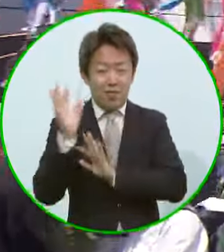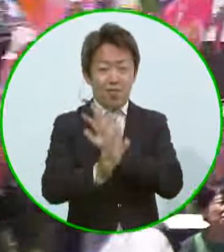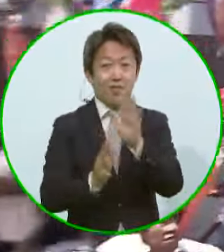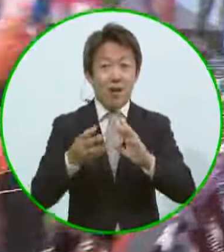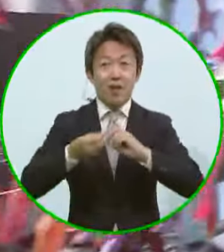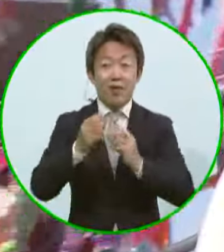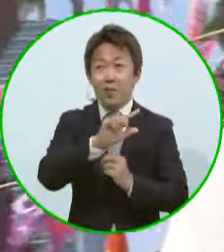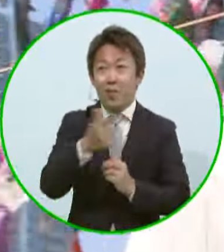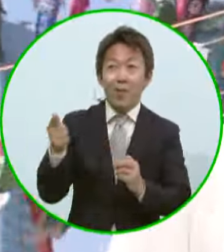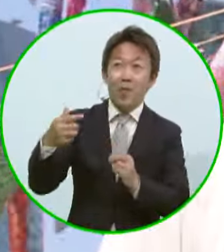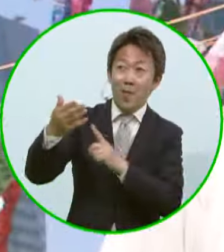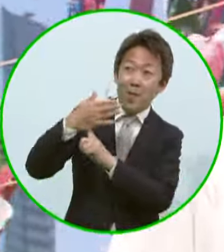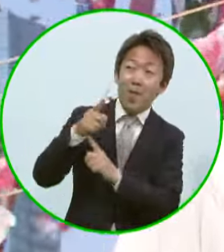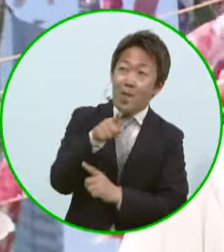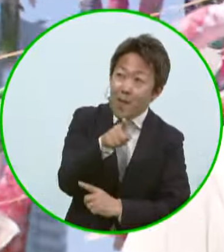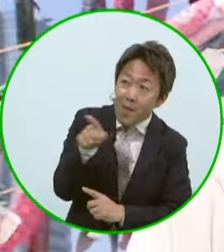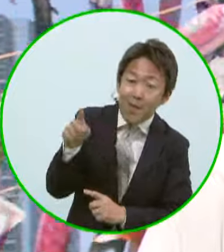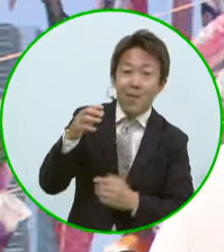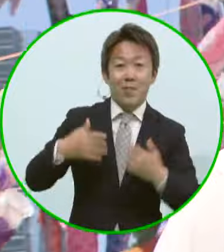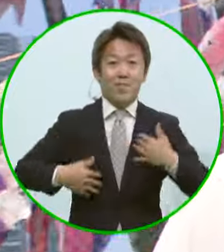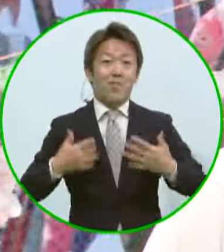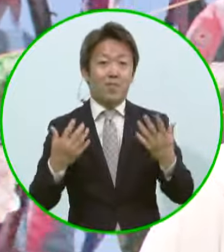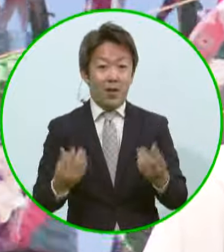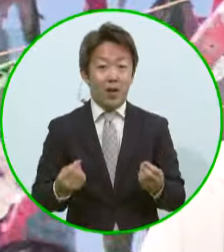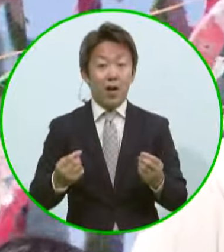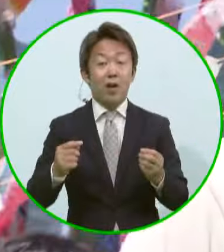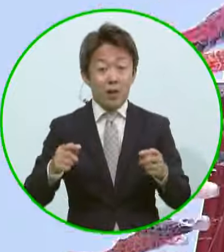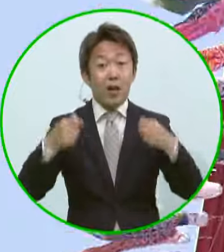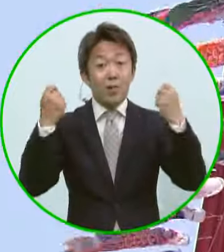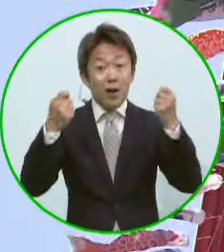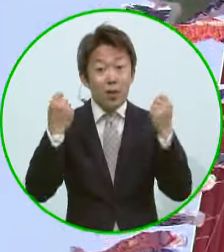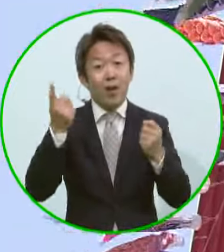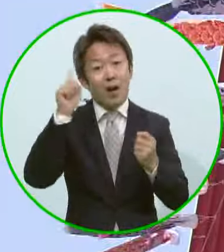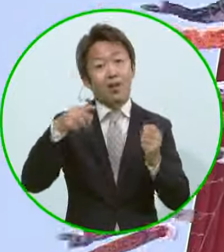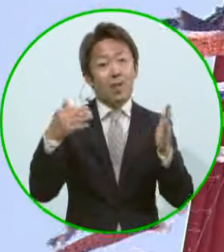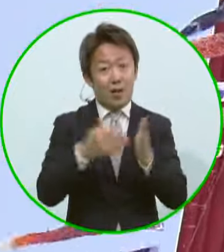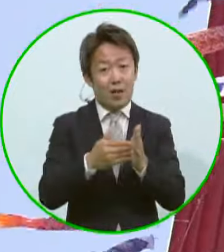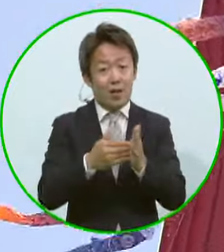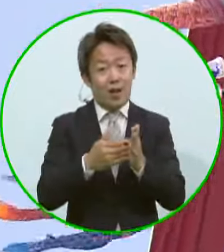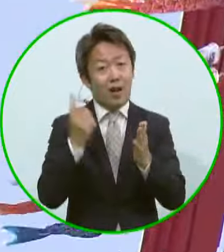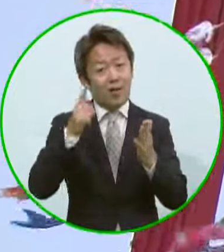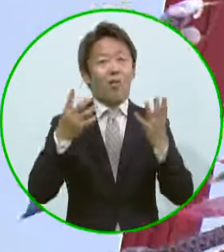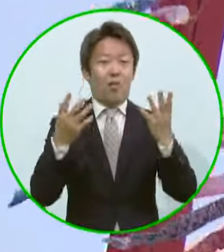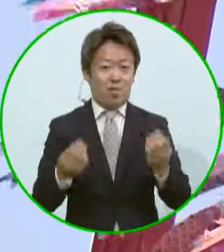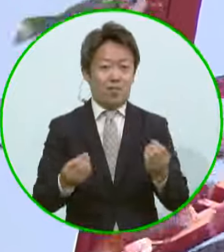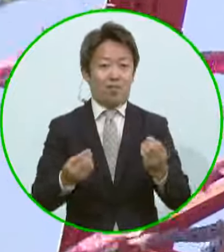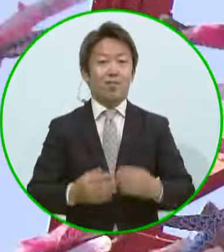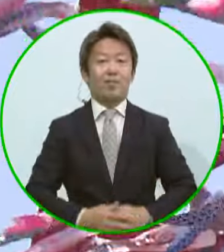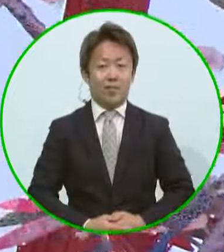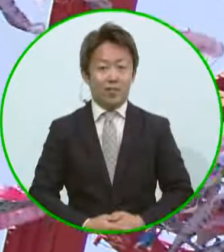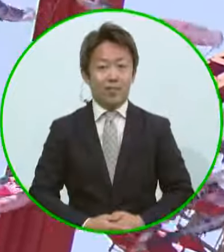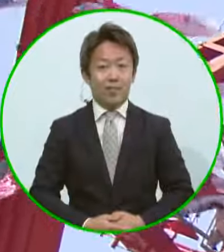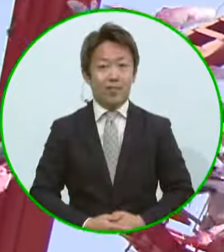りどりのこいのぼりを楽しんでいました。このイベントは明日まで開催されるということです。